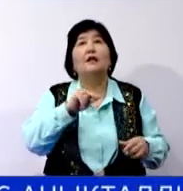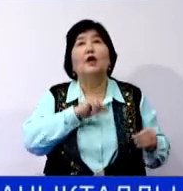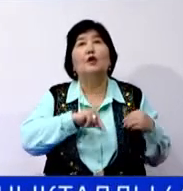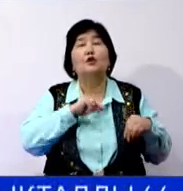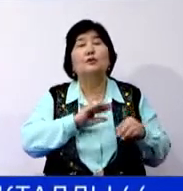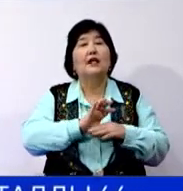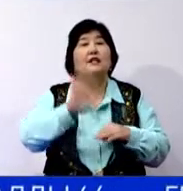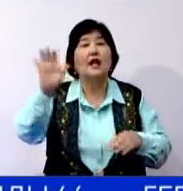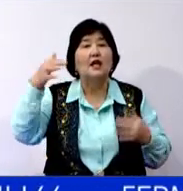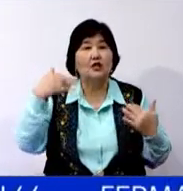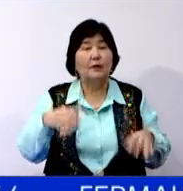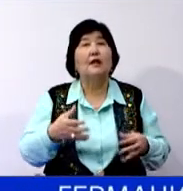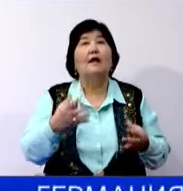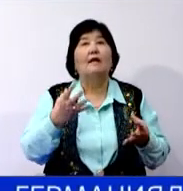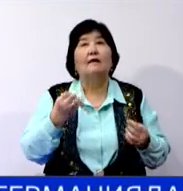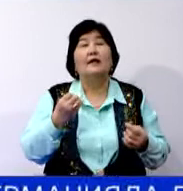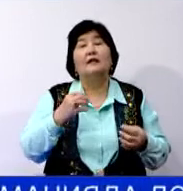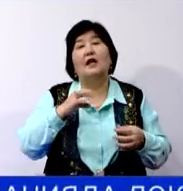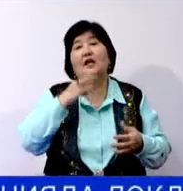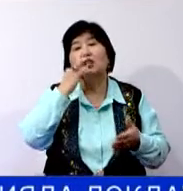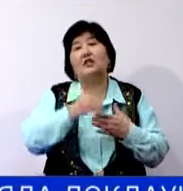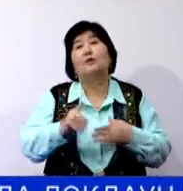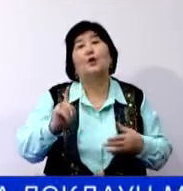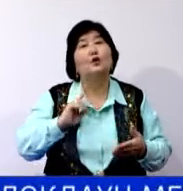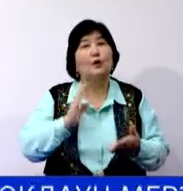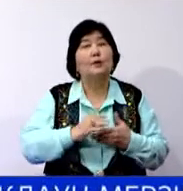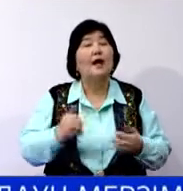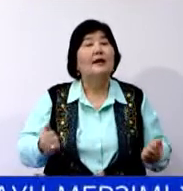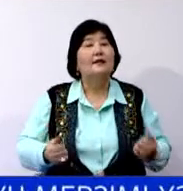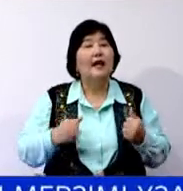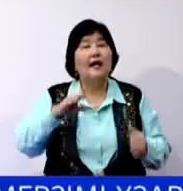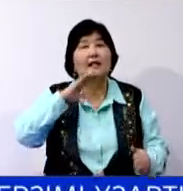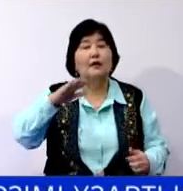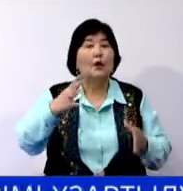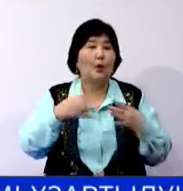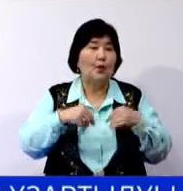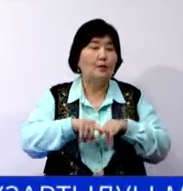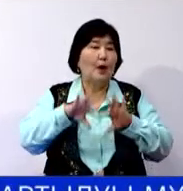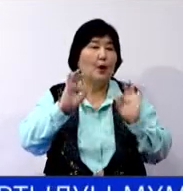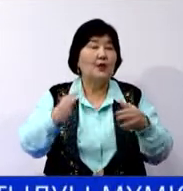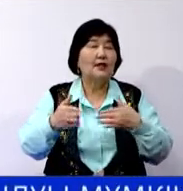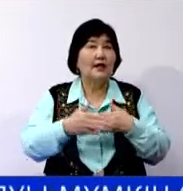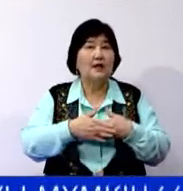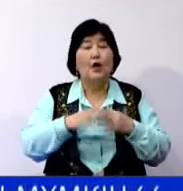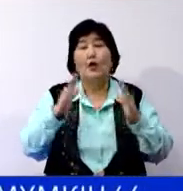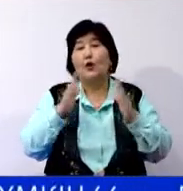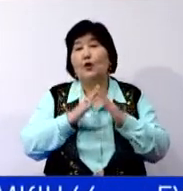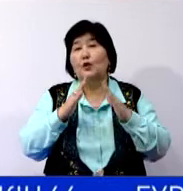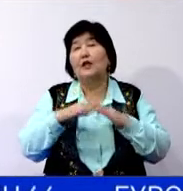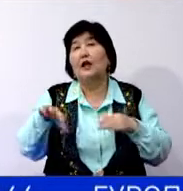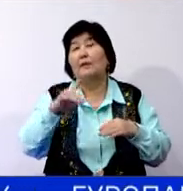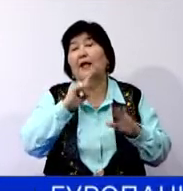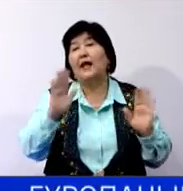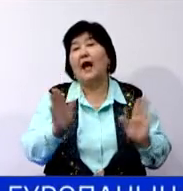жұмыстарымызды жібердік. Енді шешімін күтіп отырмыз. Талапты шәкірттің отбасы да өнерге жақын. Үйіндегілердің бәрі